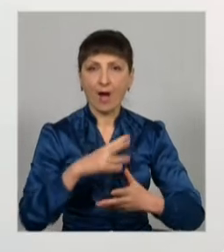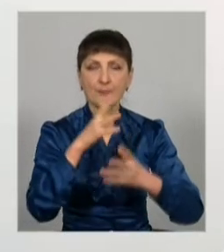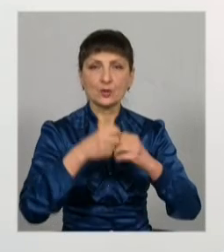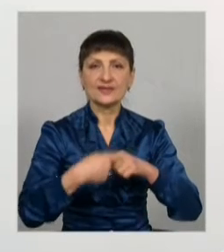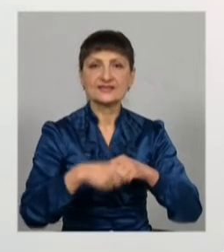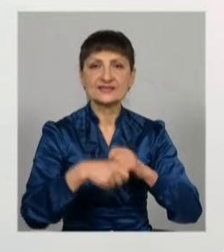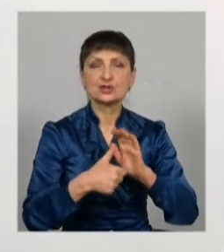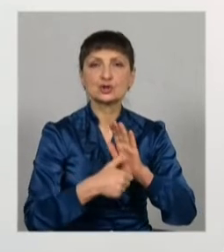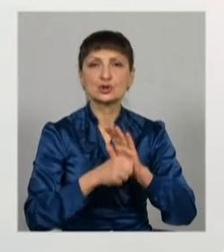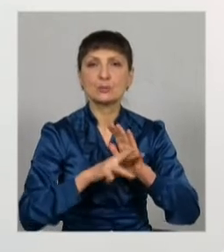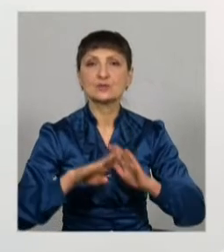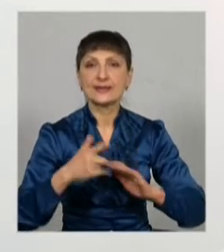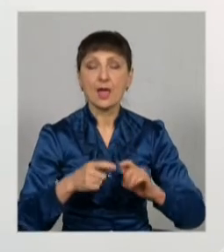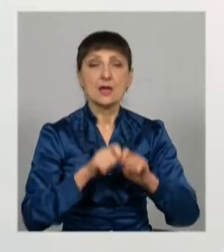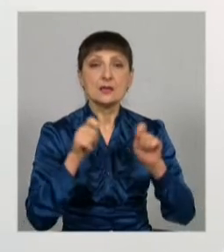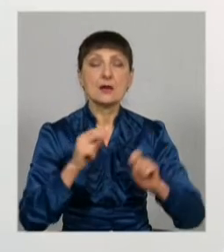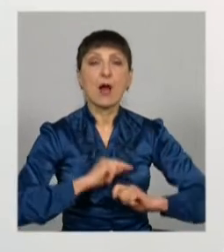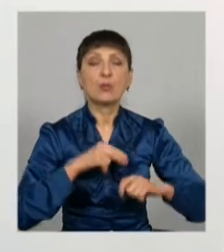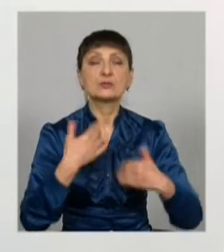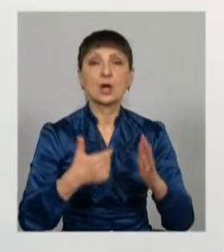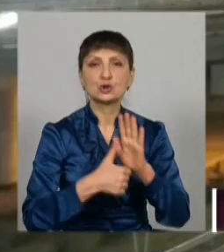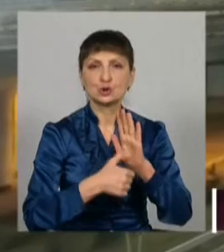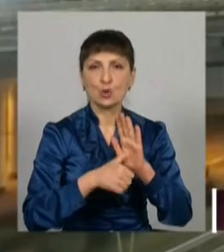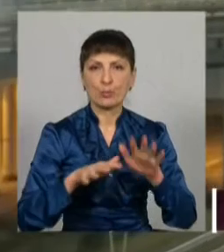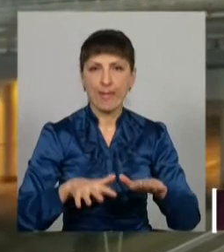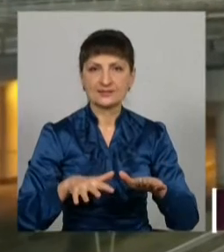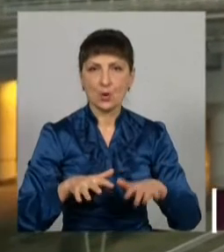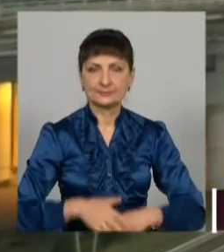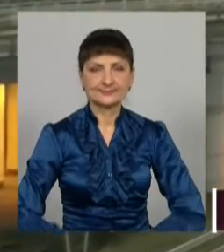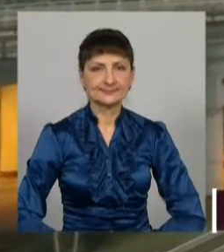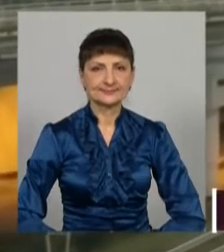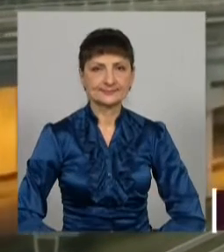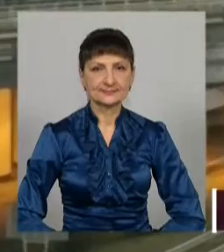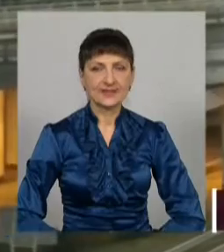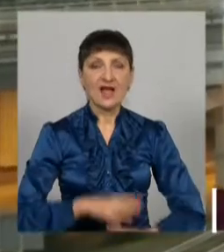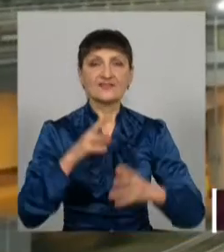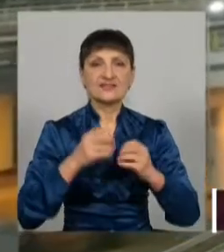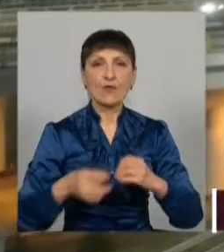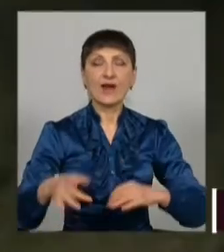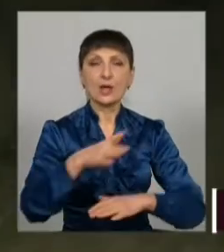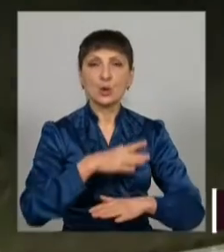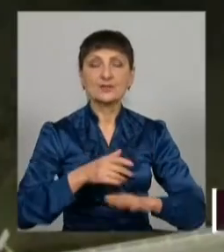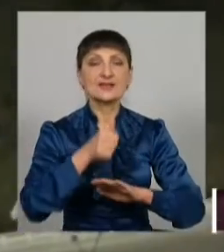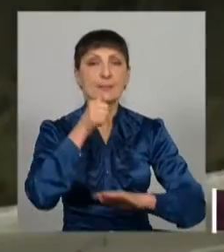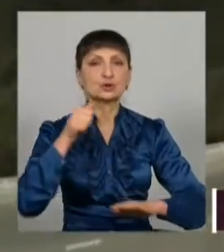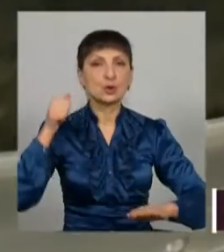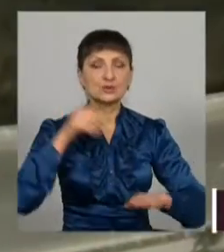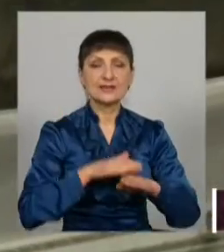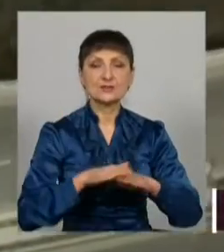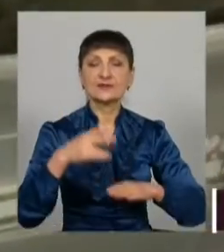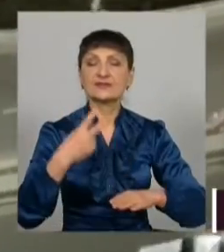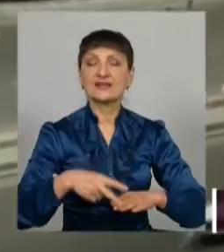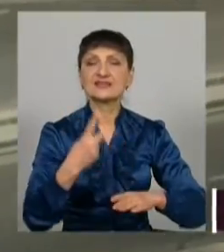600 миллионов тенге и созданием порядка 600 рабочих мест. Всего же в районе за прошлый год реализовано